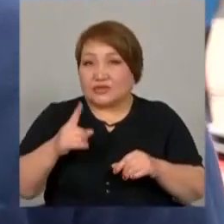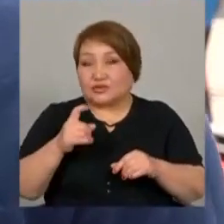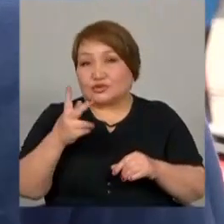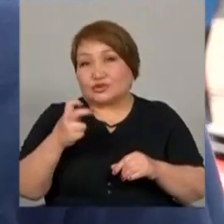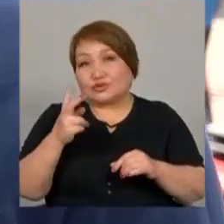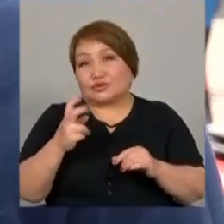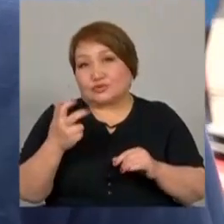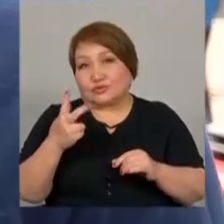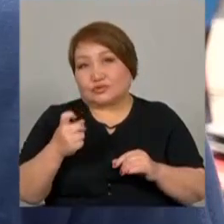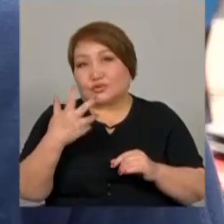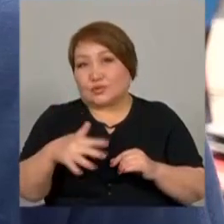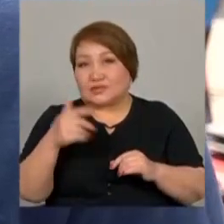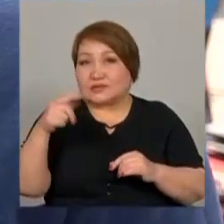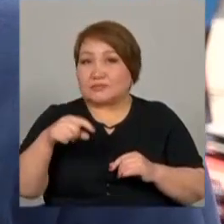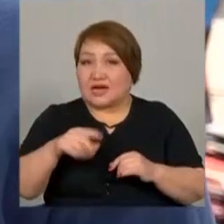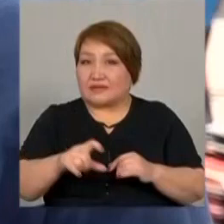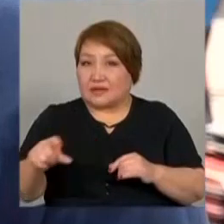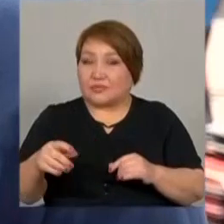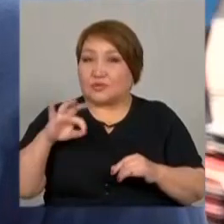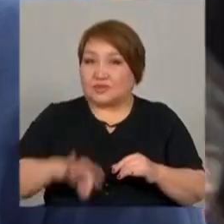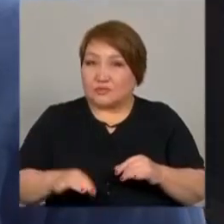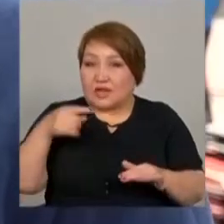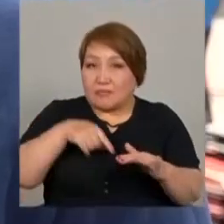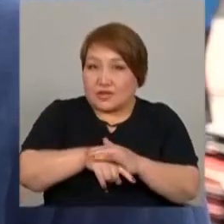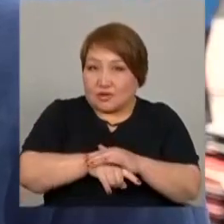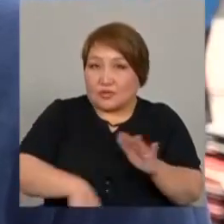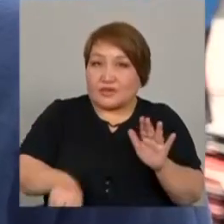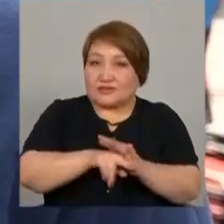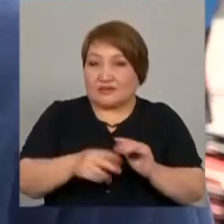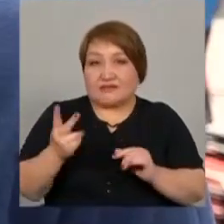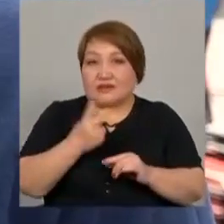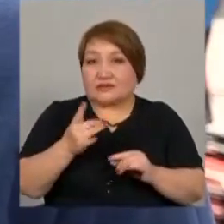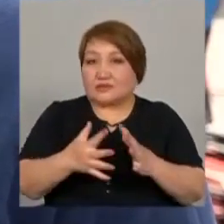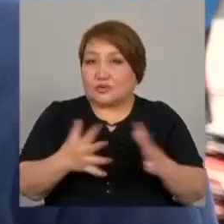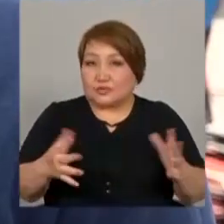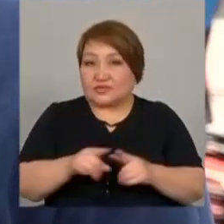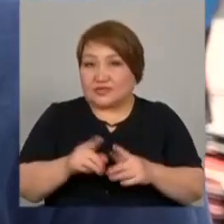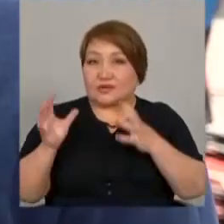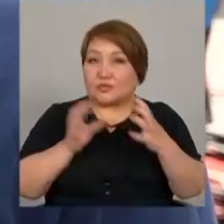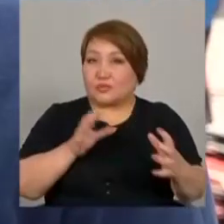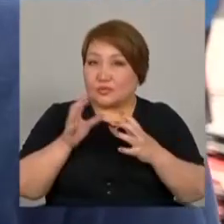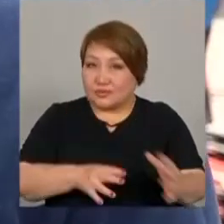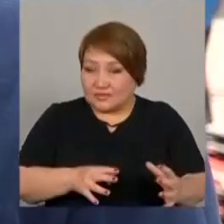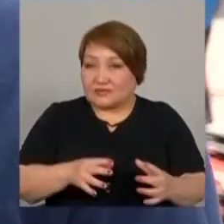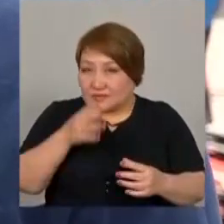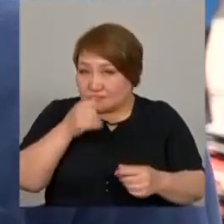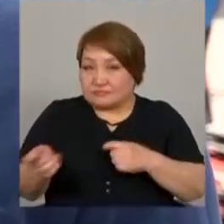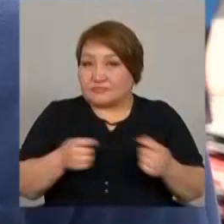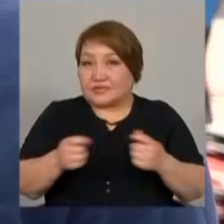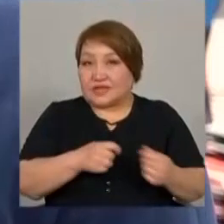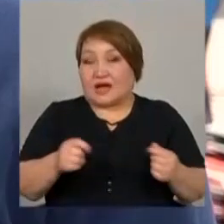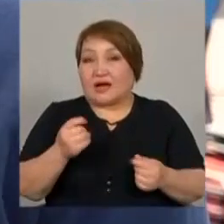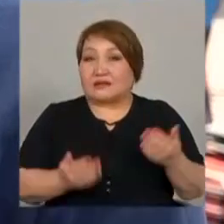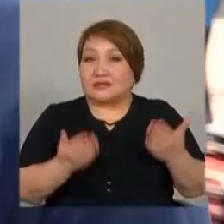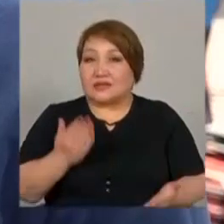Бұл көрсеткіш бір тәулікте метроға мінетіндерден екі есе көп. Осынша адамды қоғамдық көлікте тасымалдай алмайтыны белгілі. Ал олар машинаға